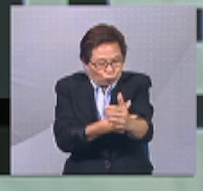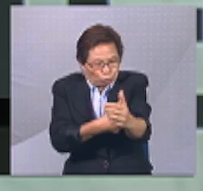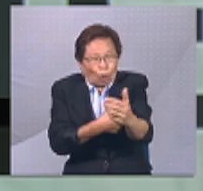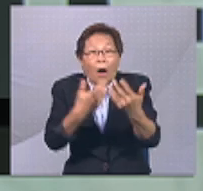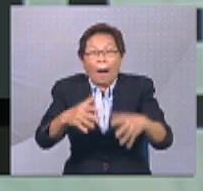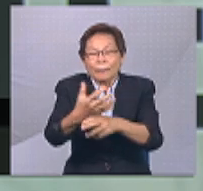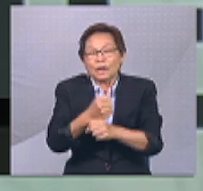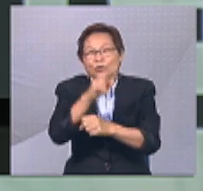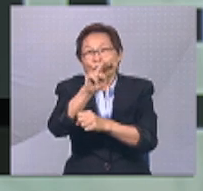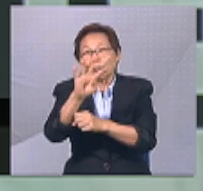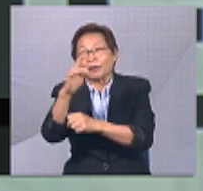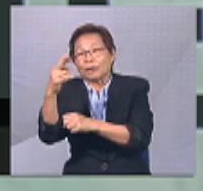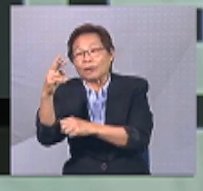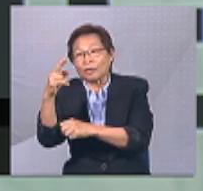ialah